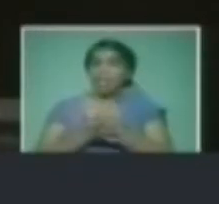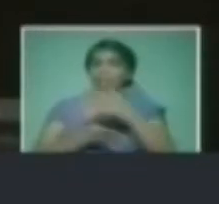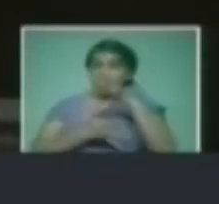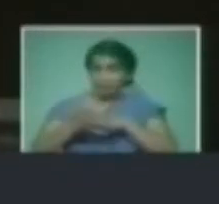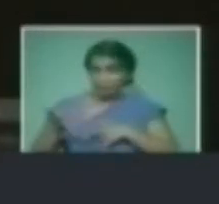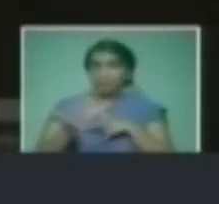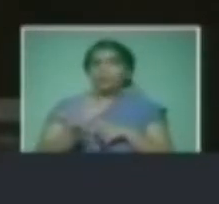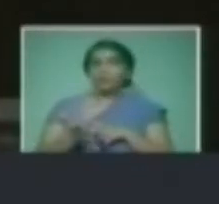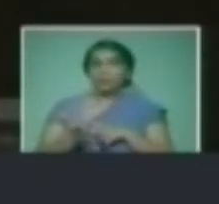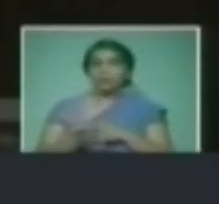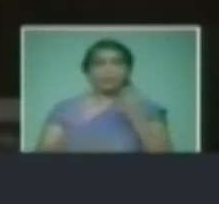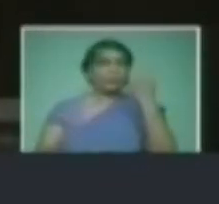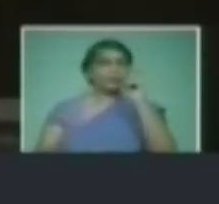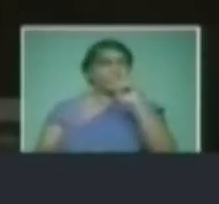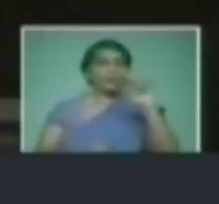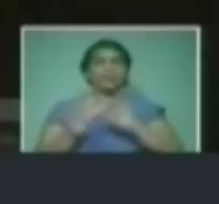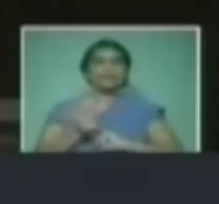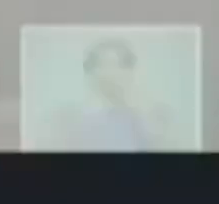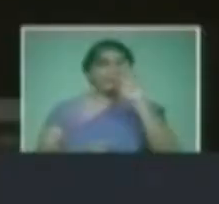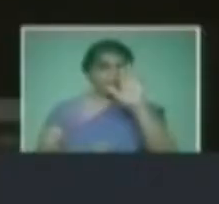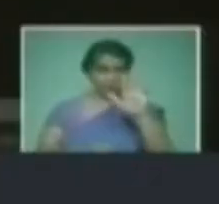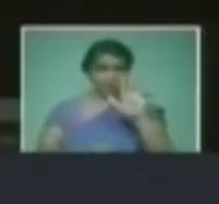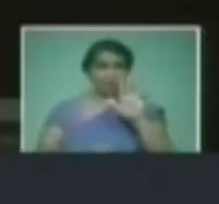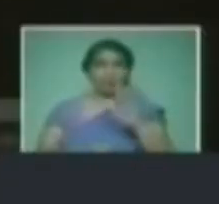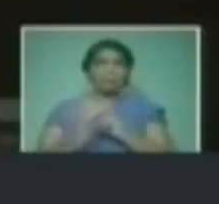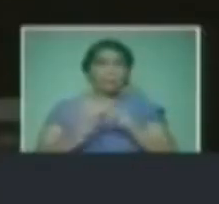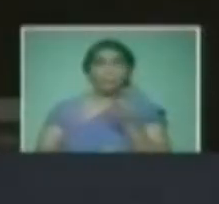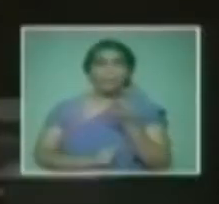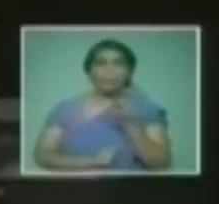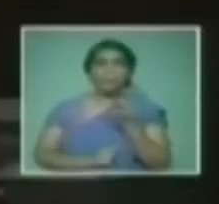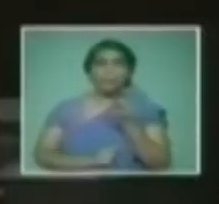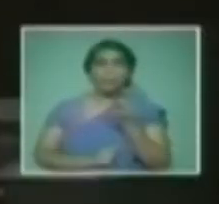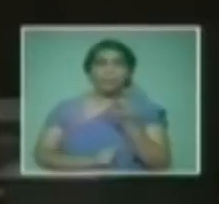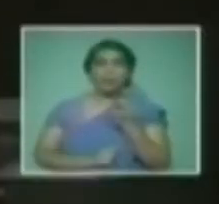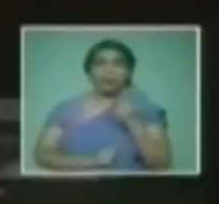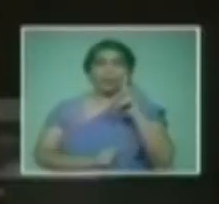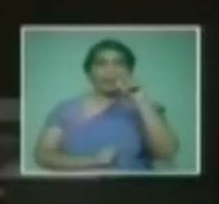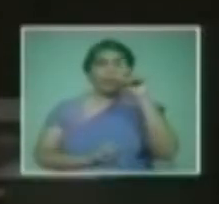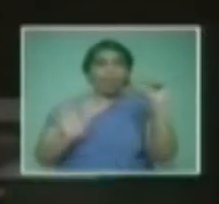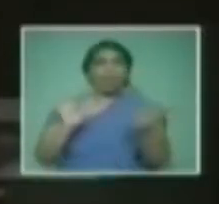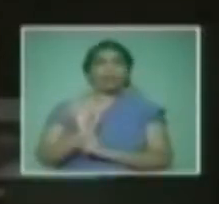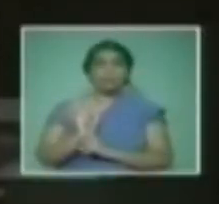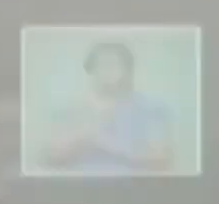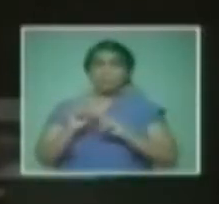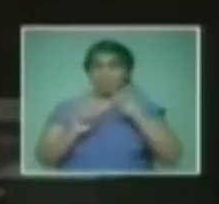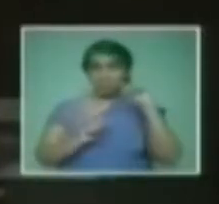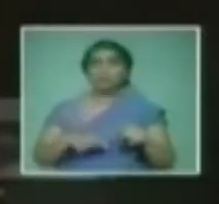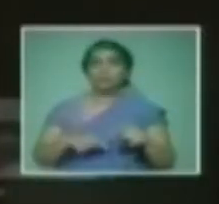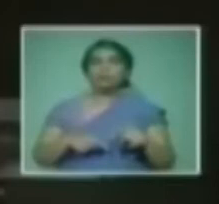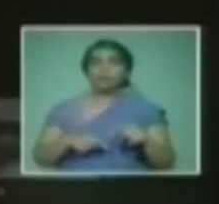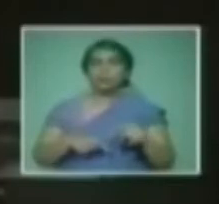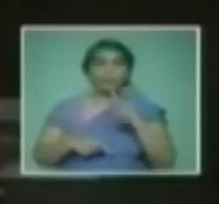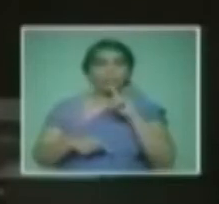கடிதம் கிடைத்தது. 11 மேலே குறிப்பிடப்பட்டிருந்தாலும் கீழ்பகுதியில் 6 ரூபாய் செலுத்த வேண்டியுள்ளதாக குறிப்பிடப்பட்டுள்ளது. நான்